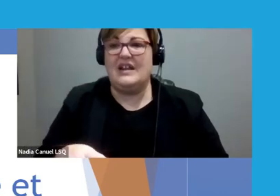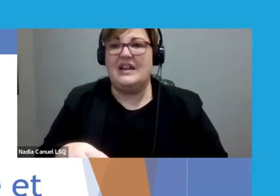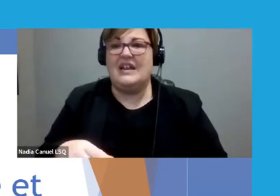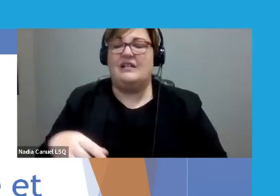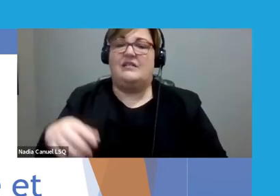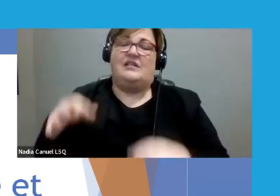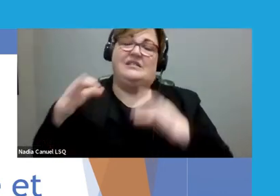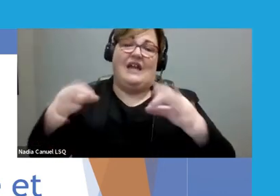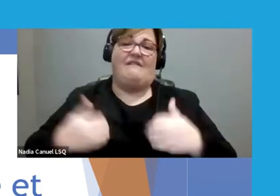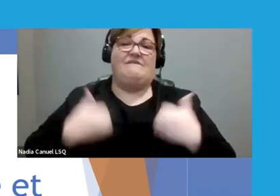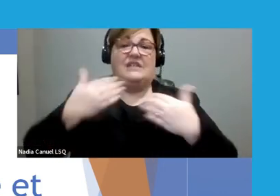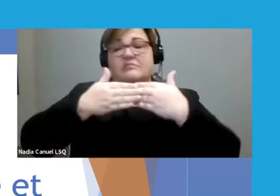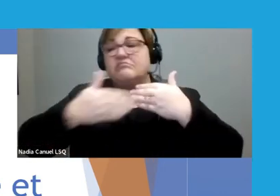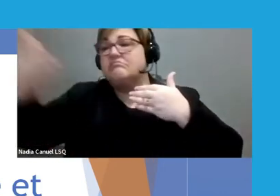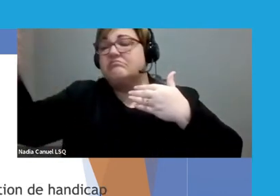vie.